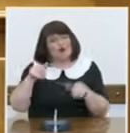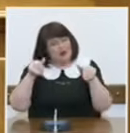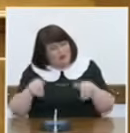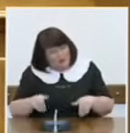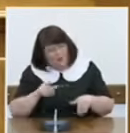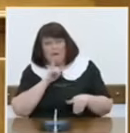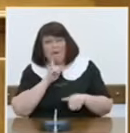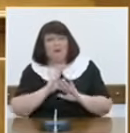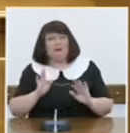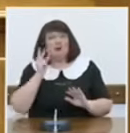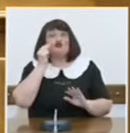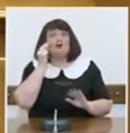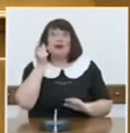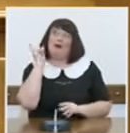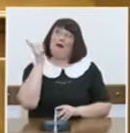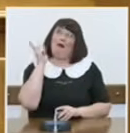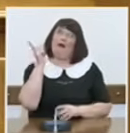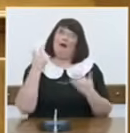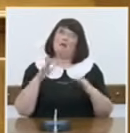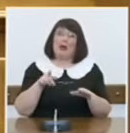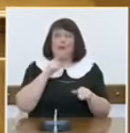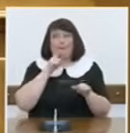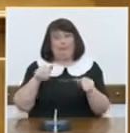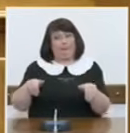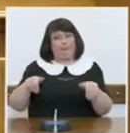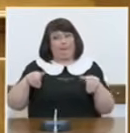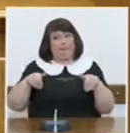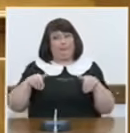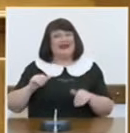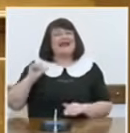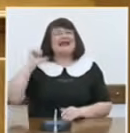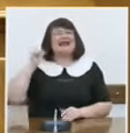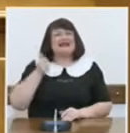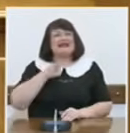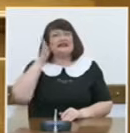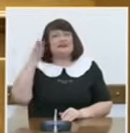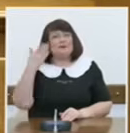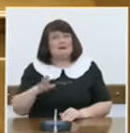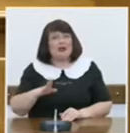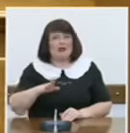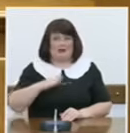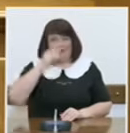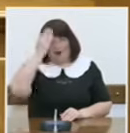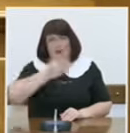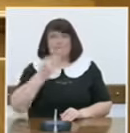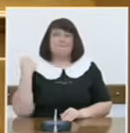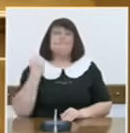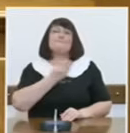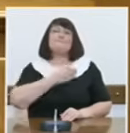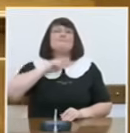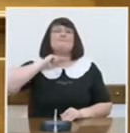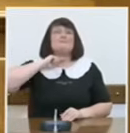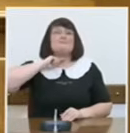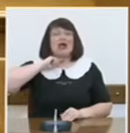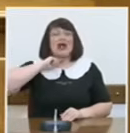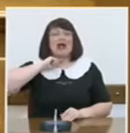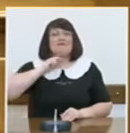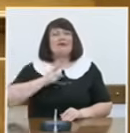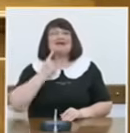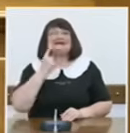έκανα παρατηρήσεις, λέει, και τα μάζεψαν. Χθες πήγε στον Πάπα η πρόεδρος των Σκοπίων και είπε ότι είναι η Μακεδόνας